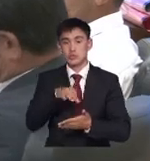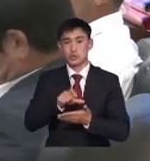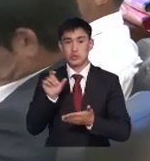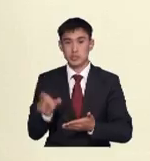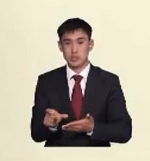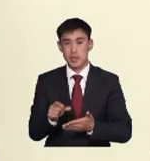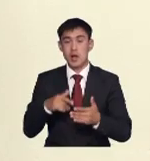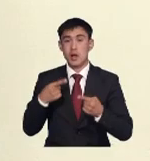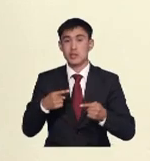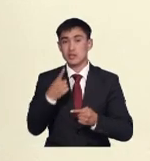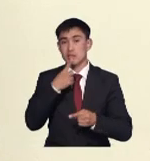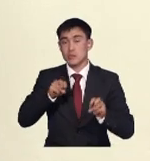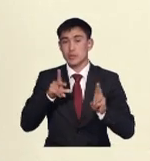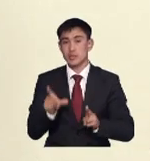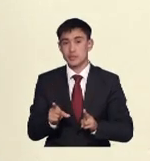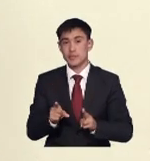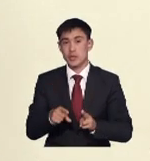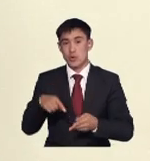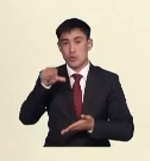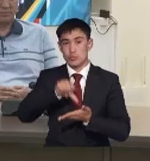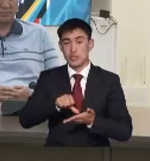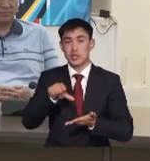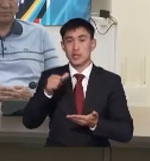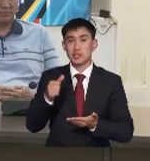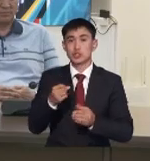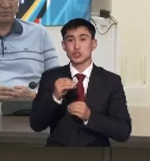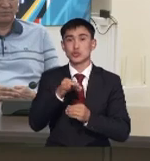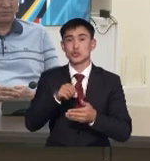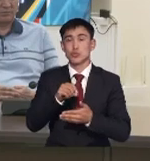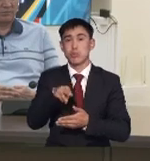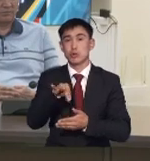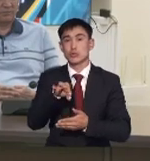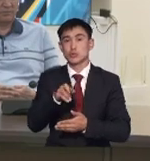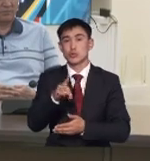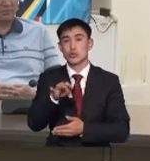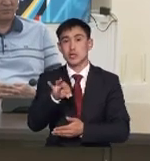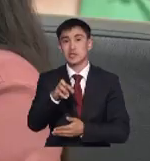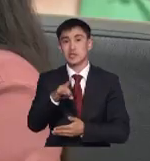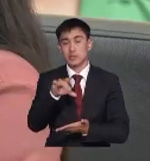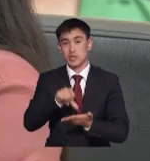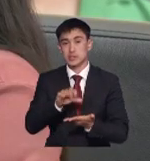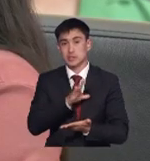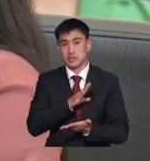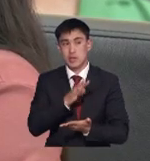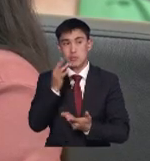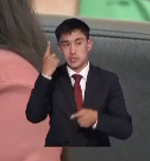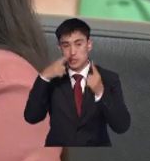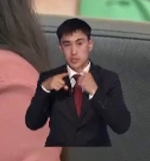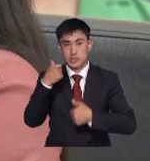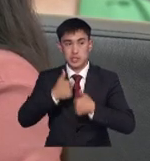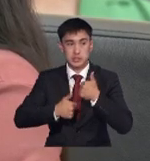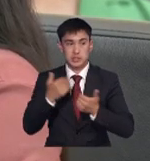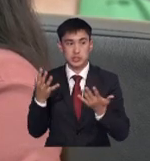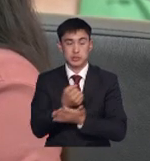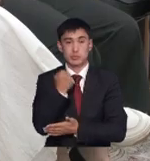журналистер, қалғаны тіл мамандары. Үміткерлердің қатарында Жетісу арнасының продюсері Гүлжан Қызайбай да бар. Бірнеше шығармашылық